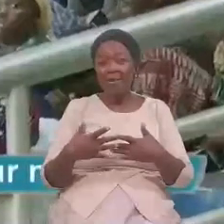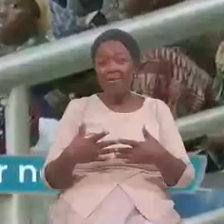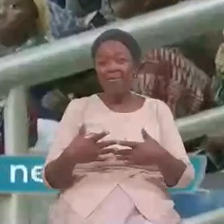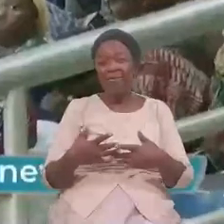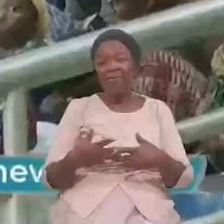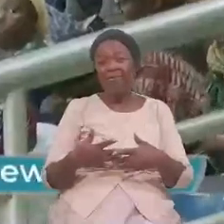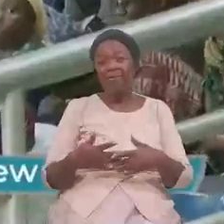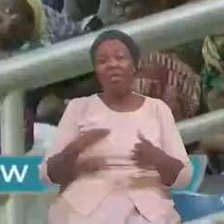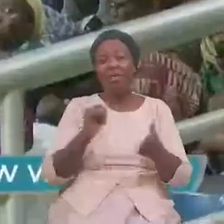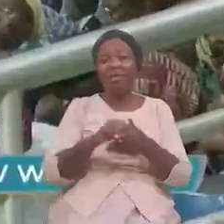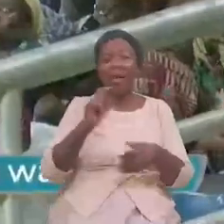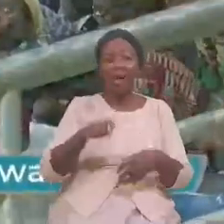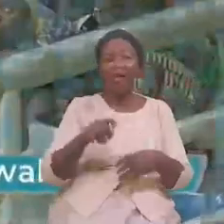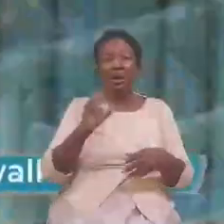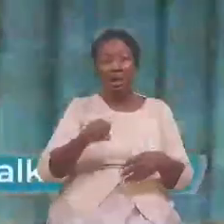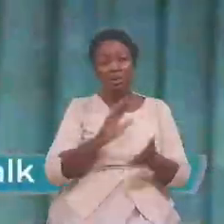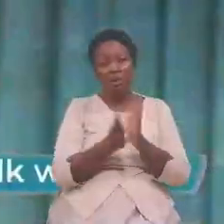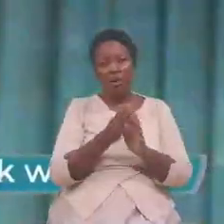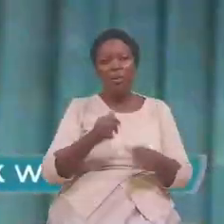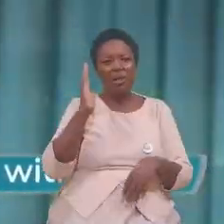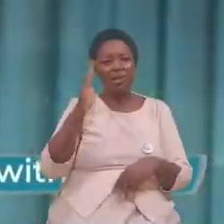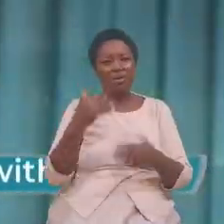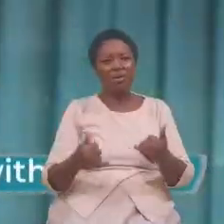qui peut devenir un témoignage ce soir.